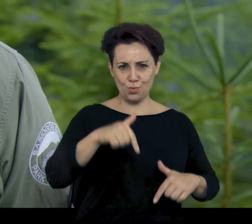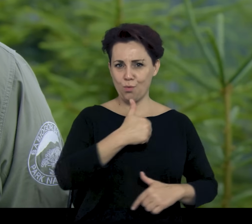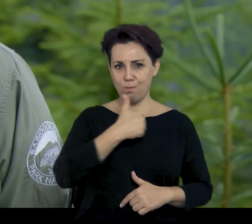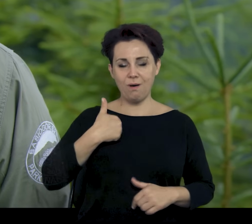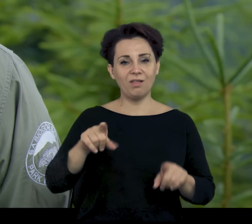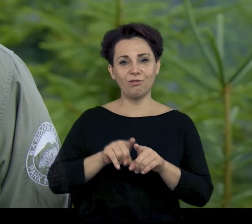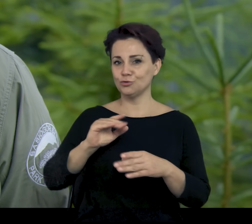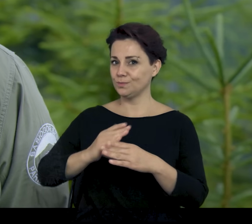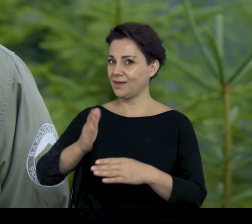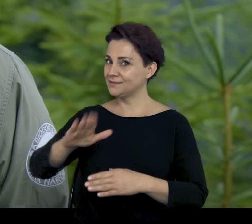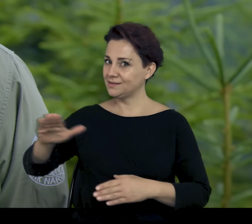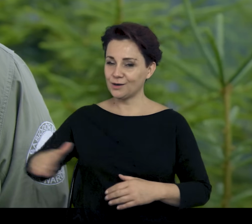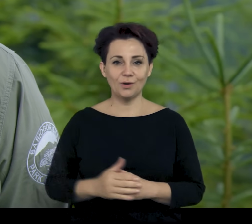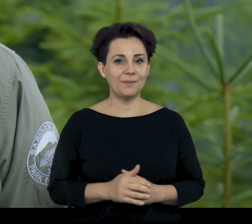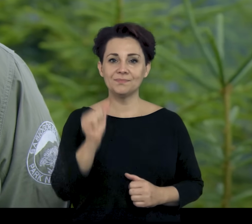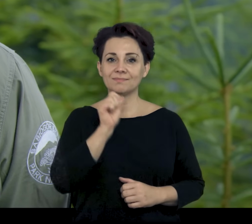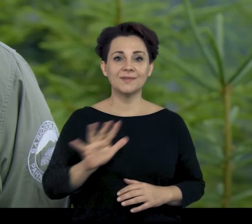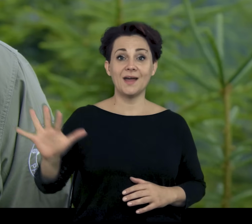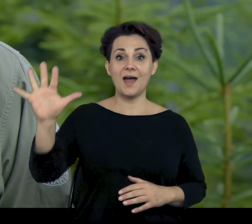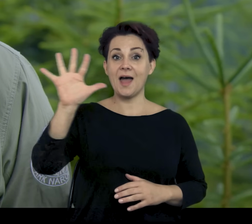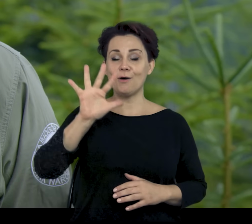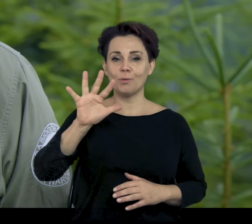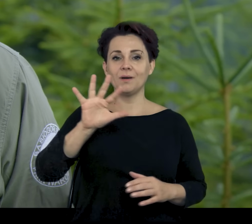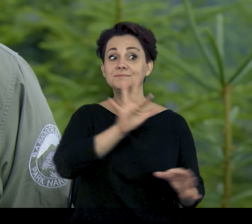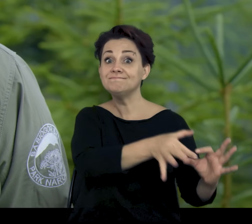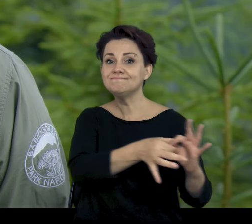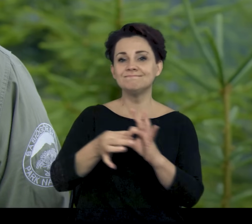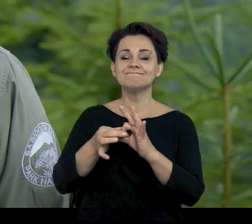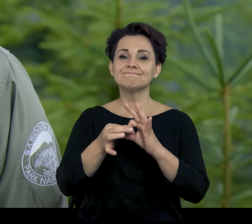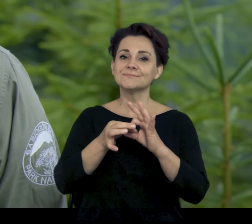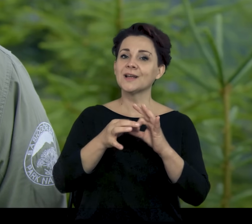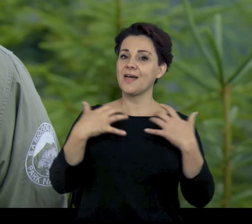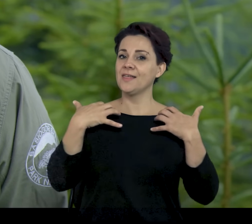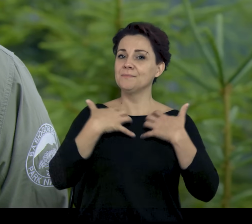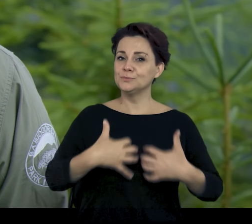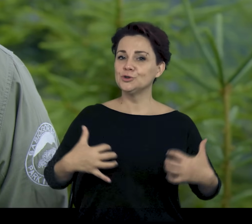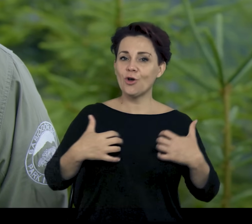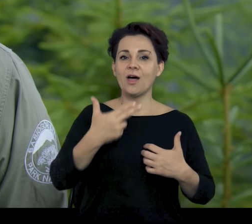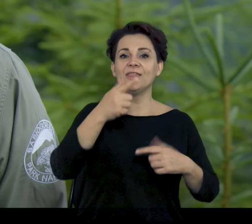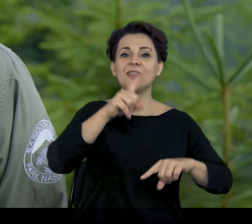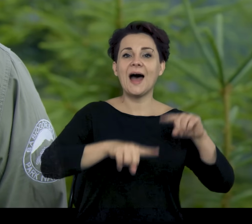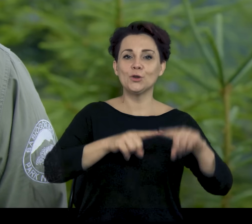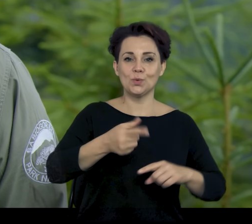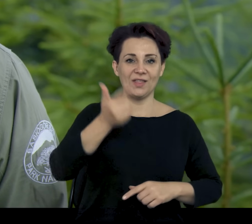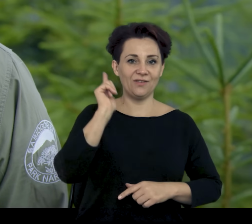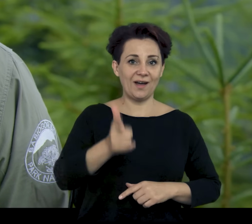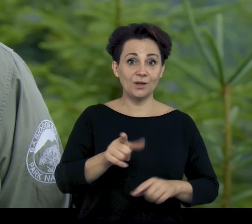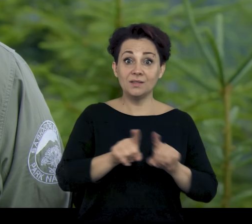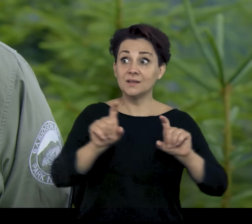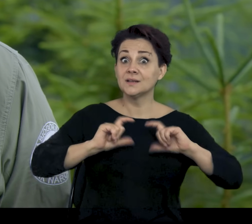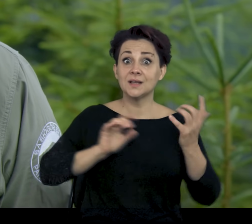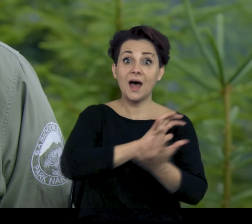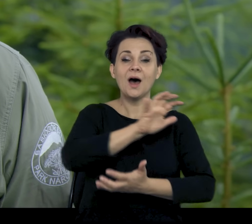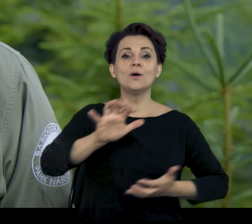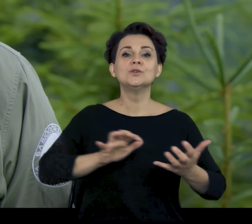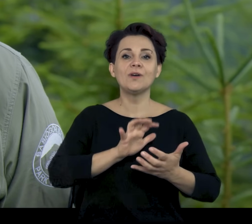krajowej, ale także międzynarodowej, europejskiej jako element sieci obszarów Natura 2000, czy nawet światowej jako